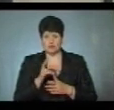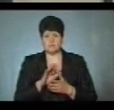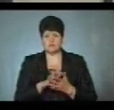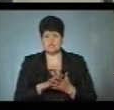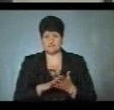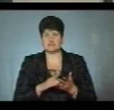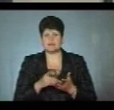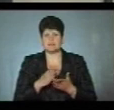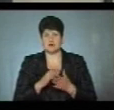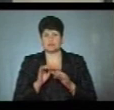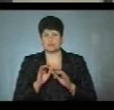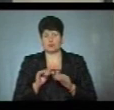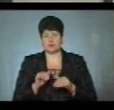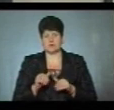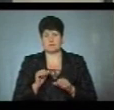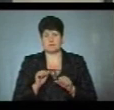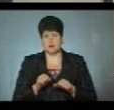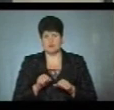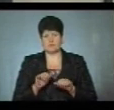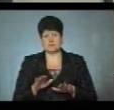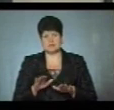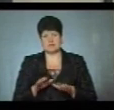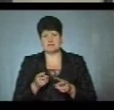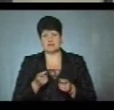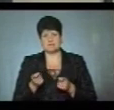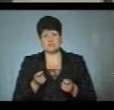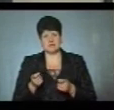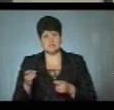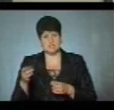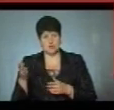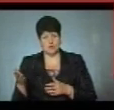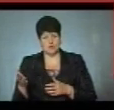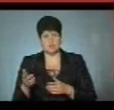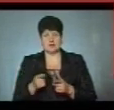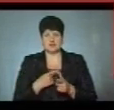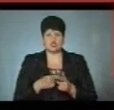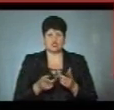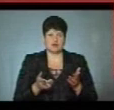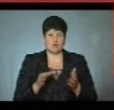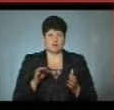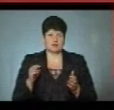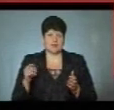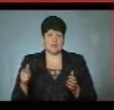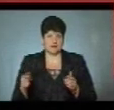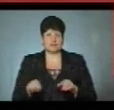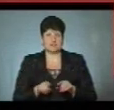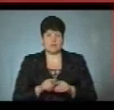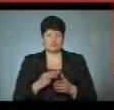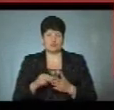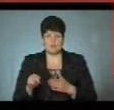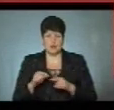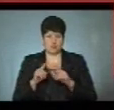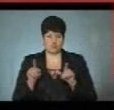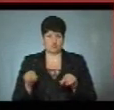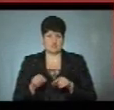вони мають право, ну, там, знаєш, місцеві адміністрації районі чи там ОТГ, вони також закупляють